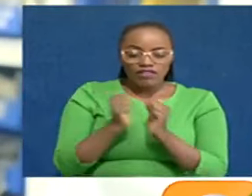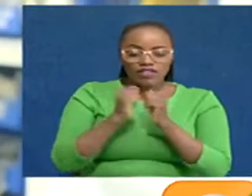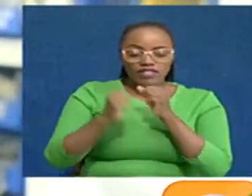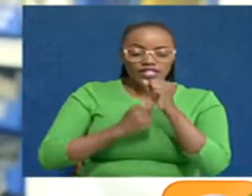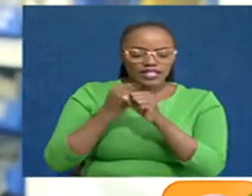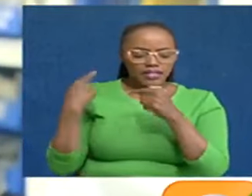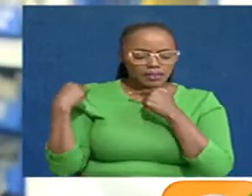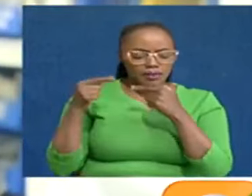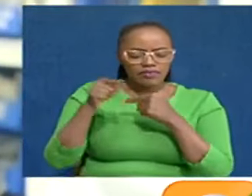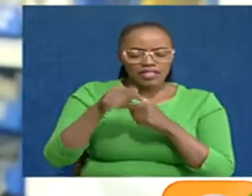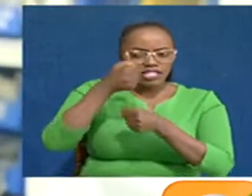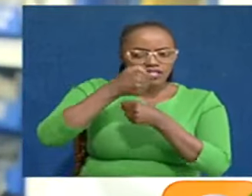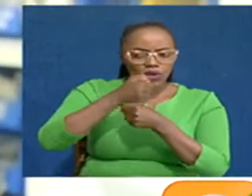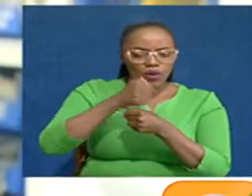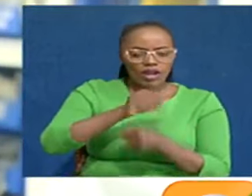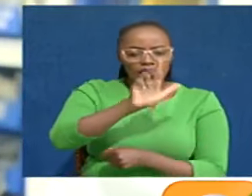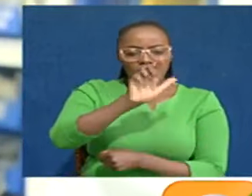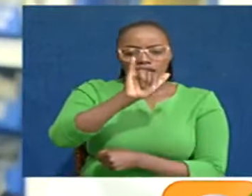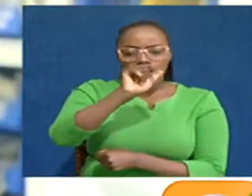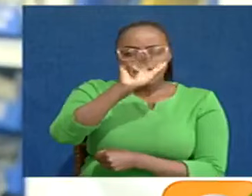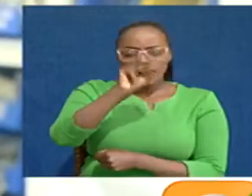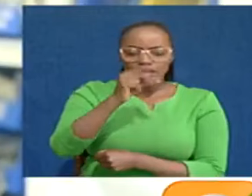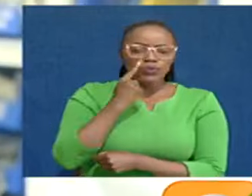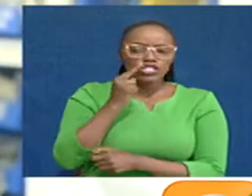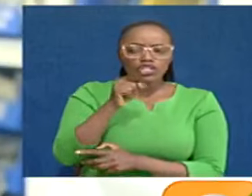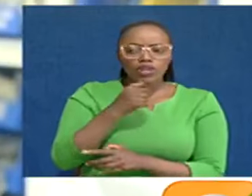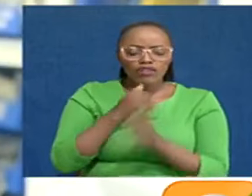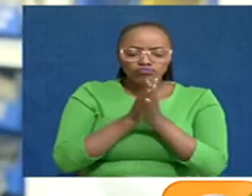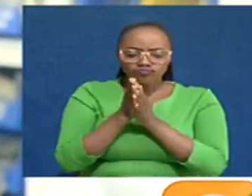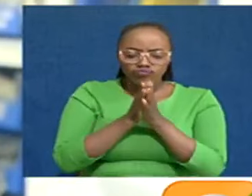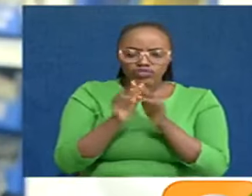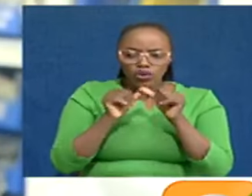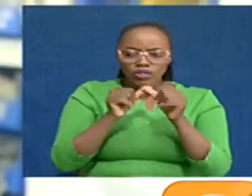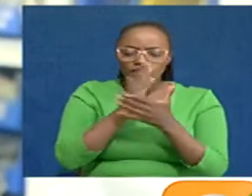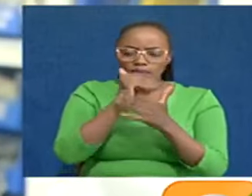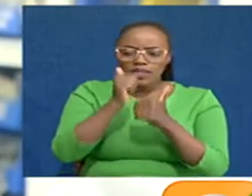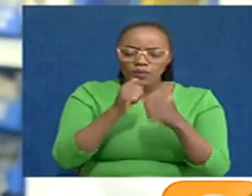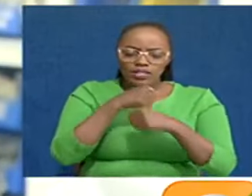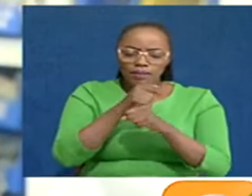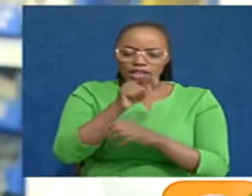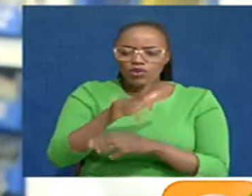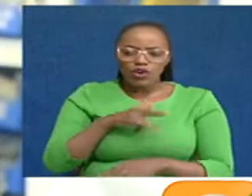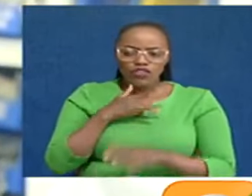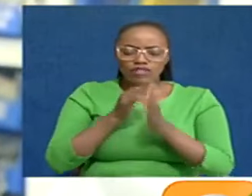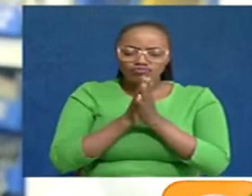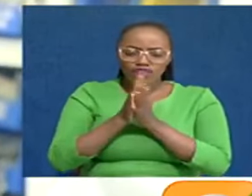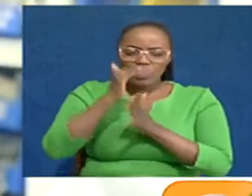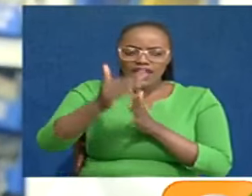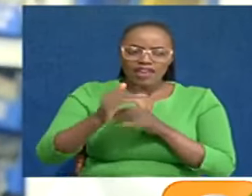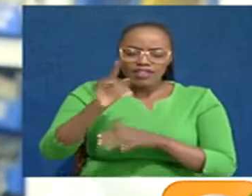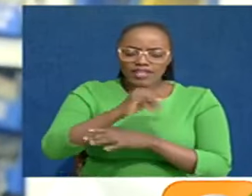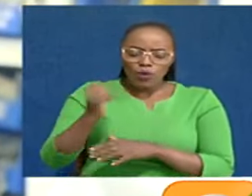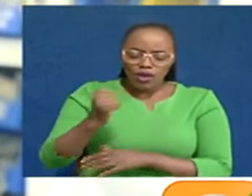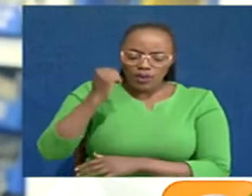15 sasa katika hii kazi, Lilian, na bado tunakuona kwamba una morali ya kuendelea. Ni kitu kipi ambacho kinakupatia msukumo wa kila siku wewe